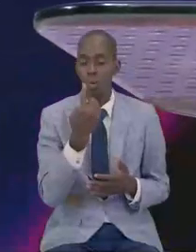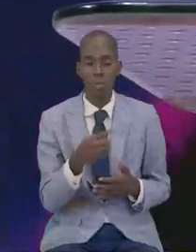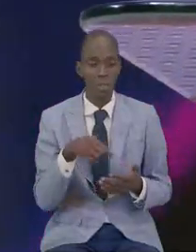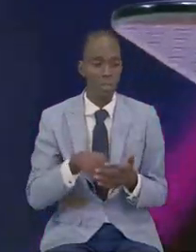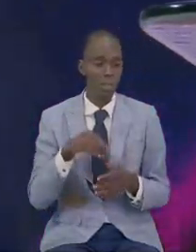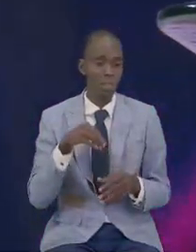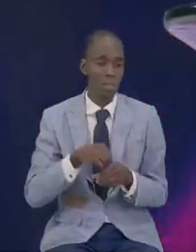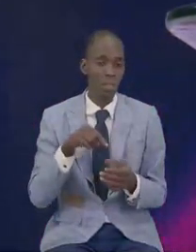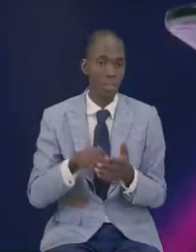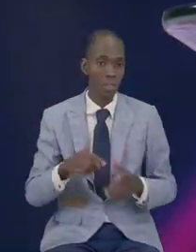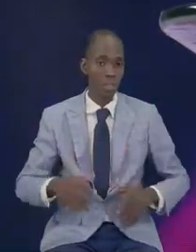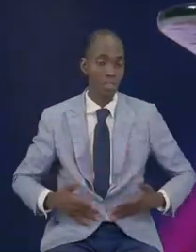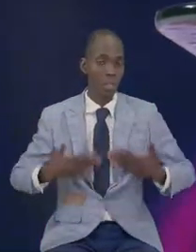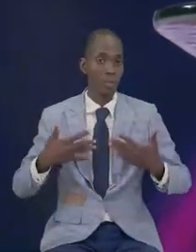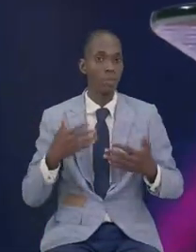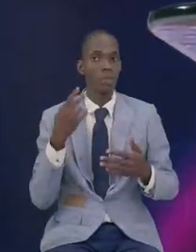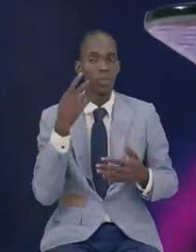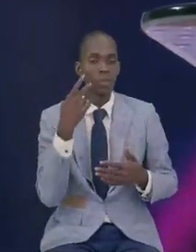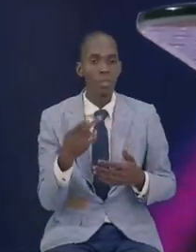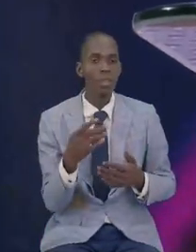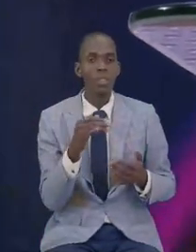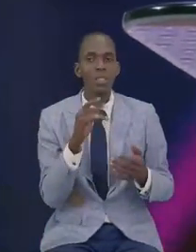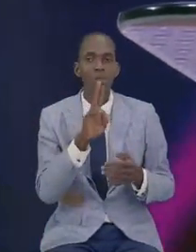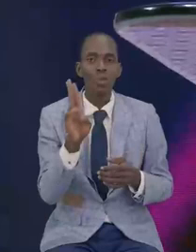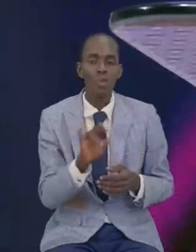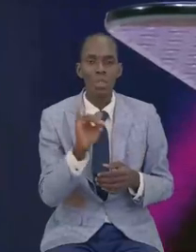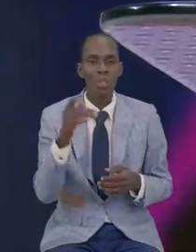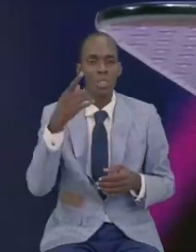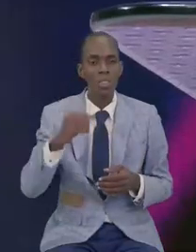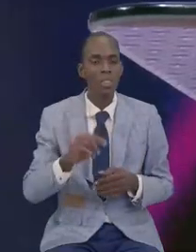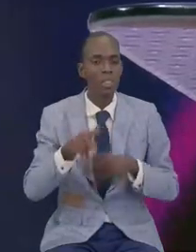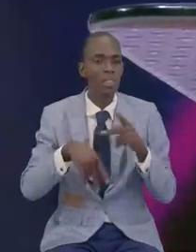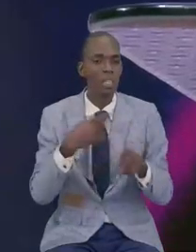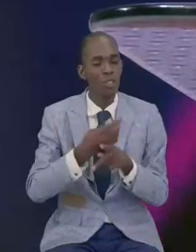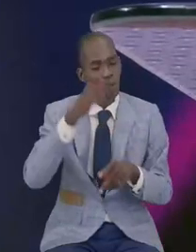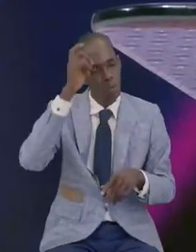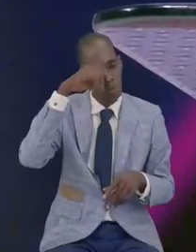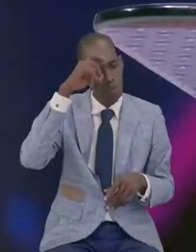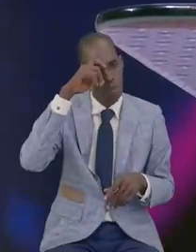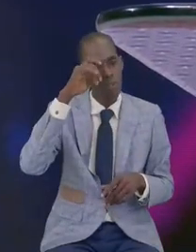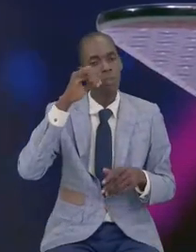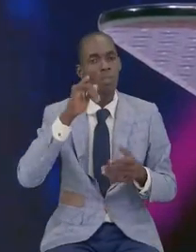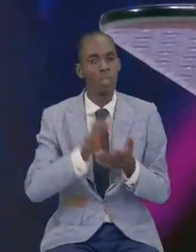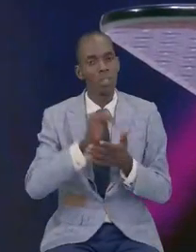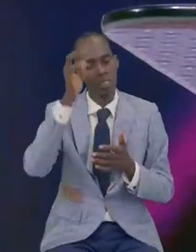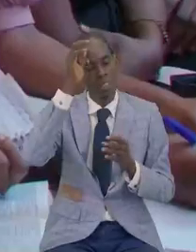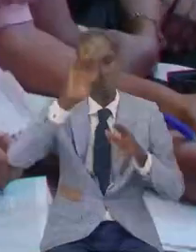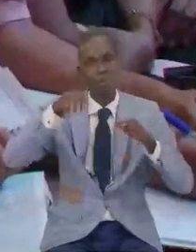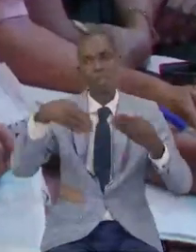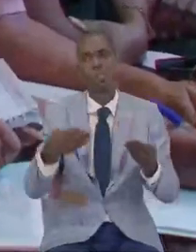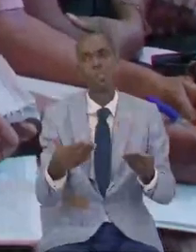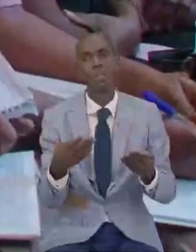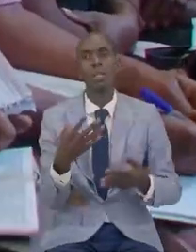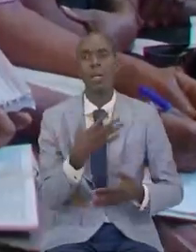faisant usage d'une sagesse que le diable a implantée en lui et progresse en cela, et